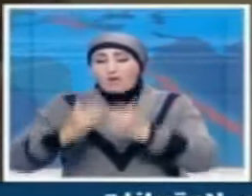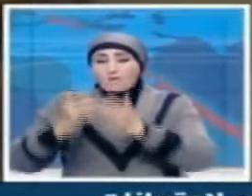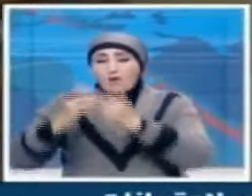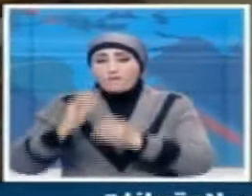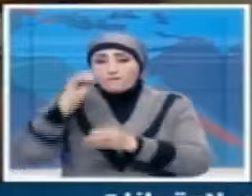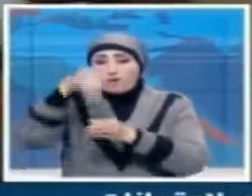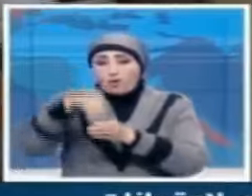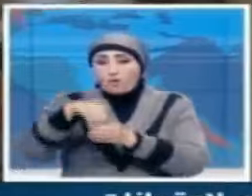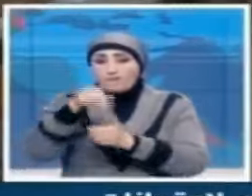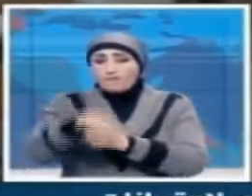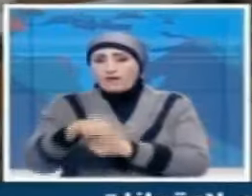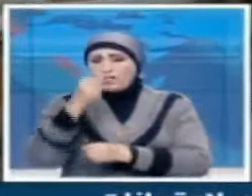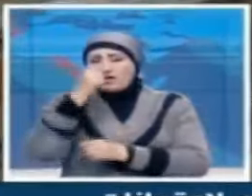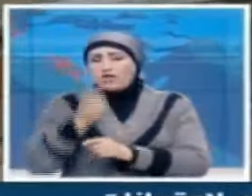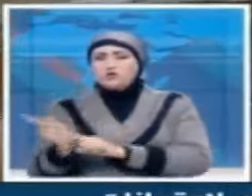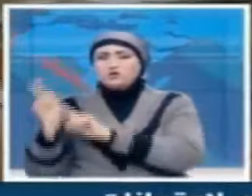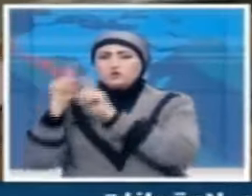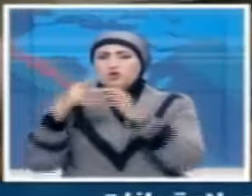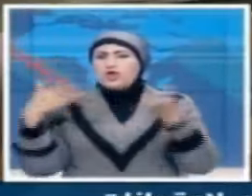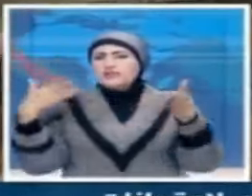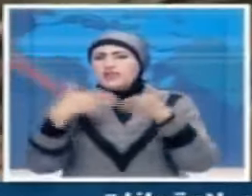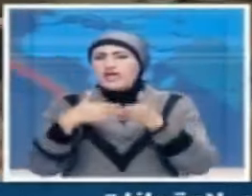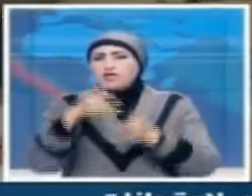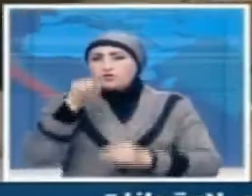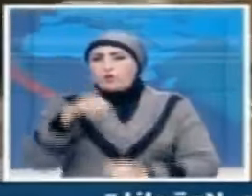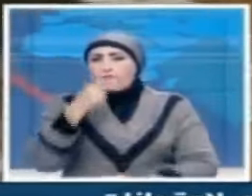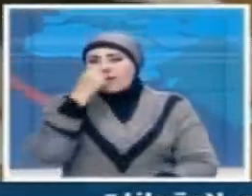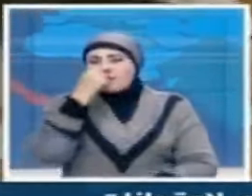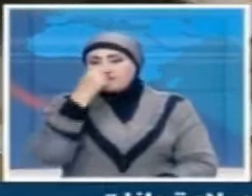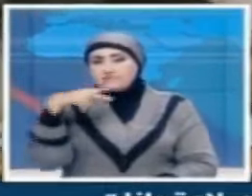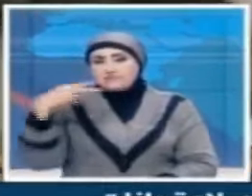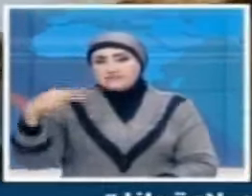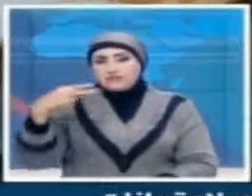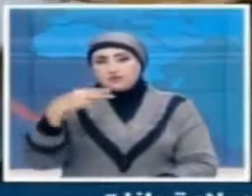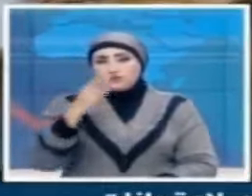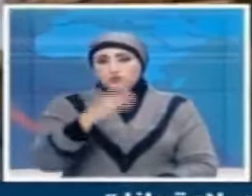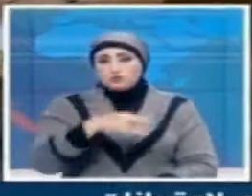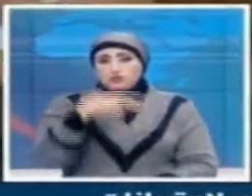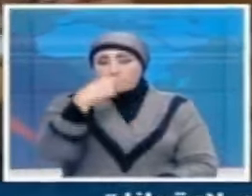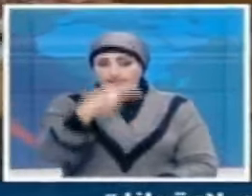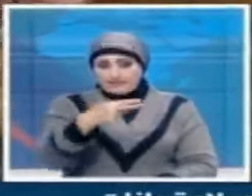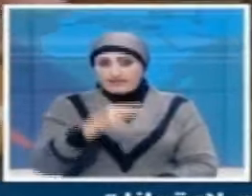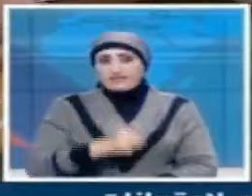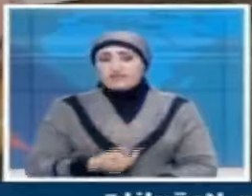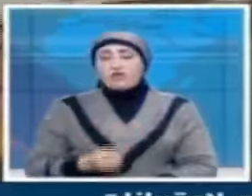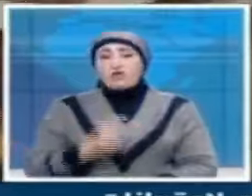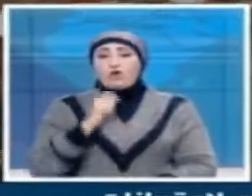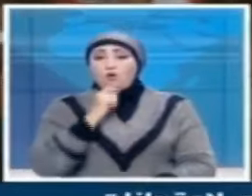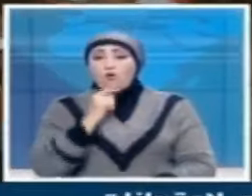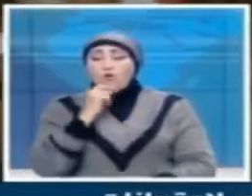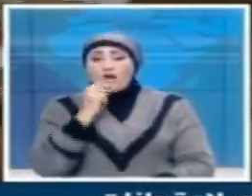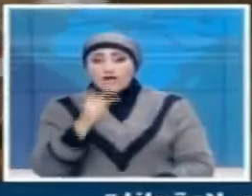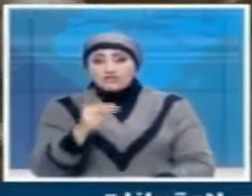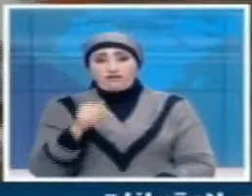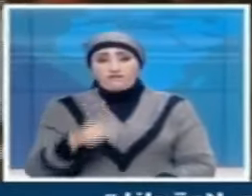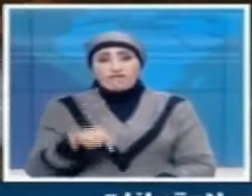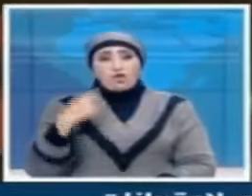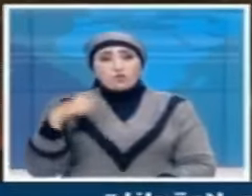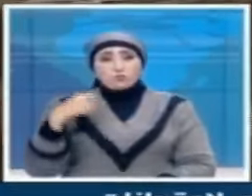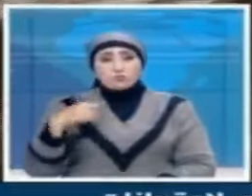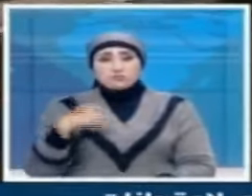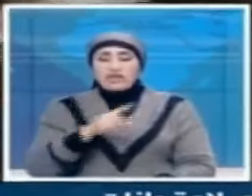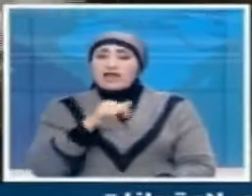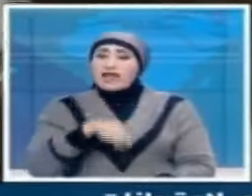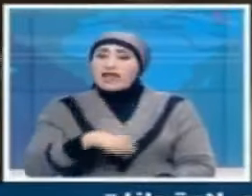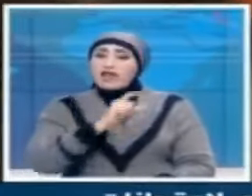الإلكترونية على الموقع الإلكتروني يوم الخميس الموافق 22 من فبراير القادم. وأضافت الوزارة